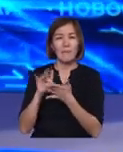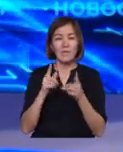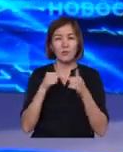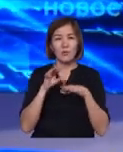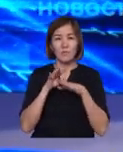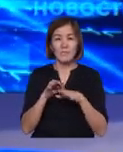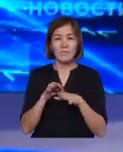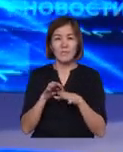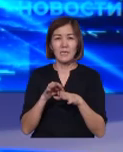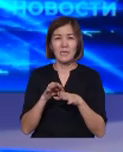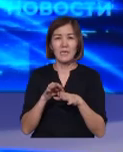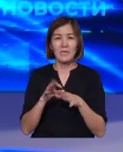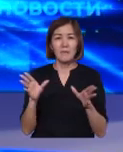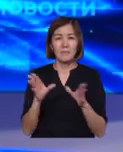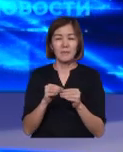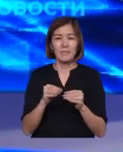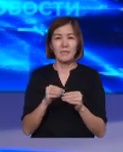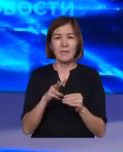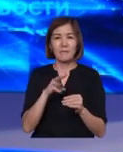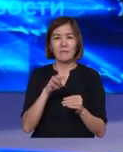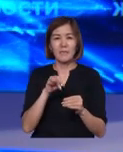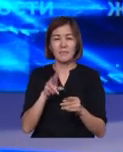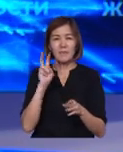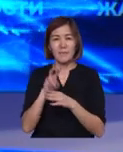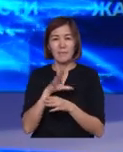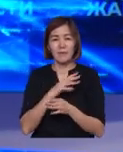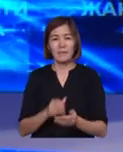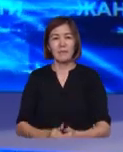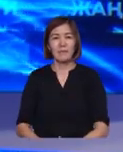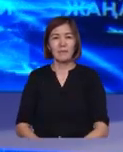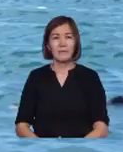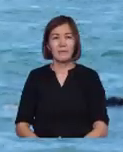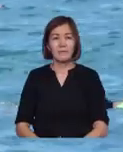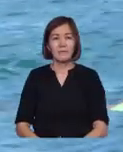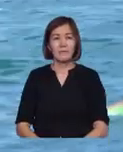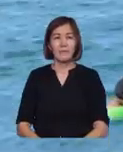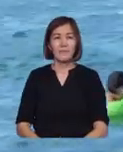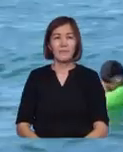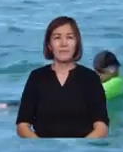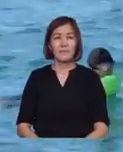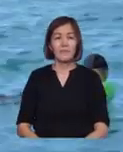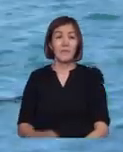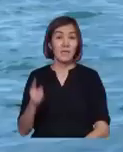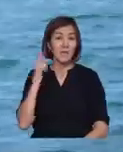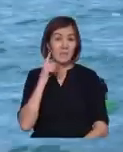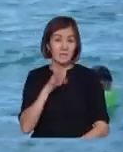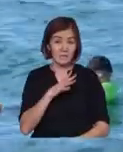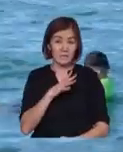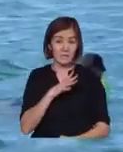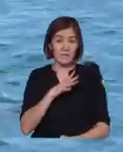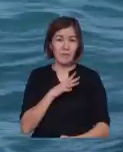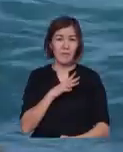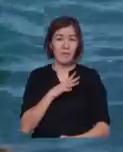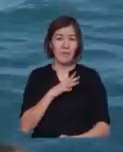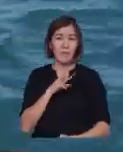ұйымдастырылды. Тілшілердің арасында әріптесім Мадина Мұратбекқызы да болды. Естіп бедіңіз, алакөлдің тұзды